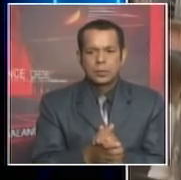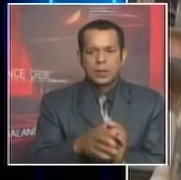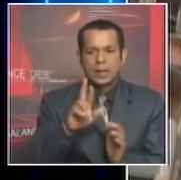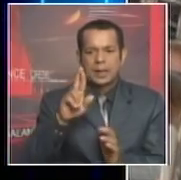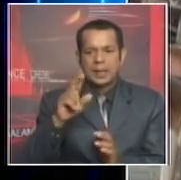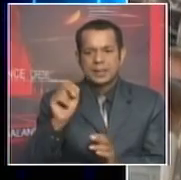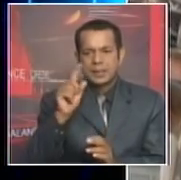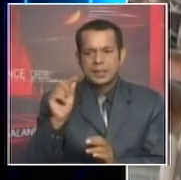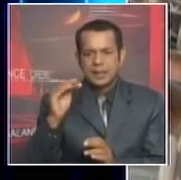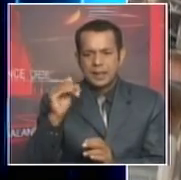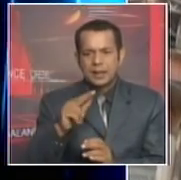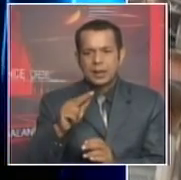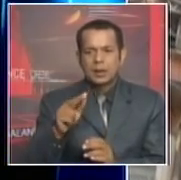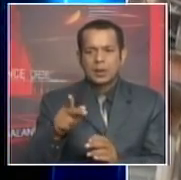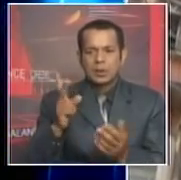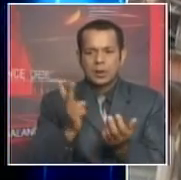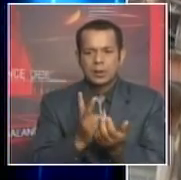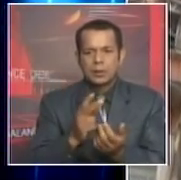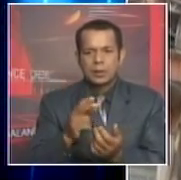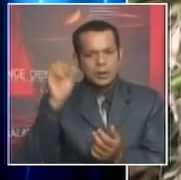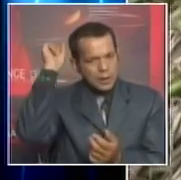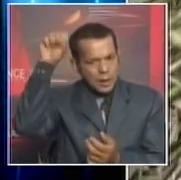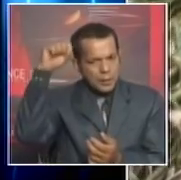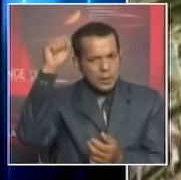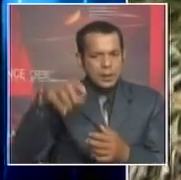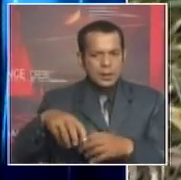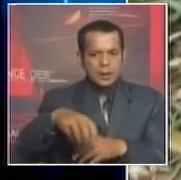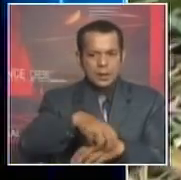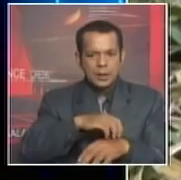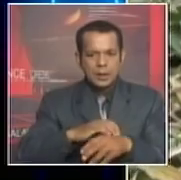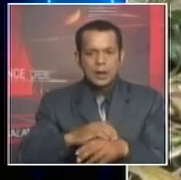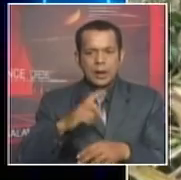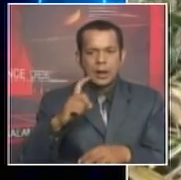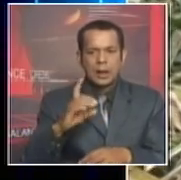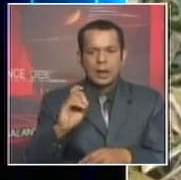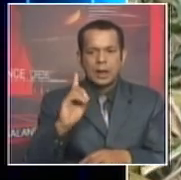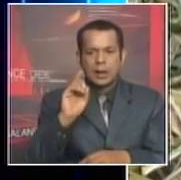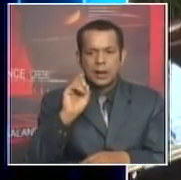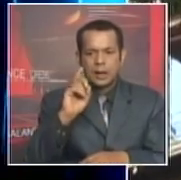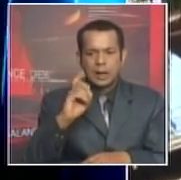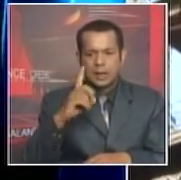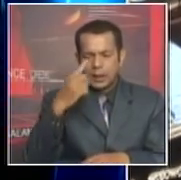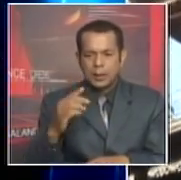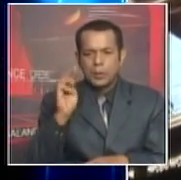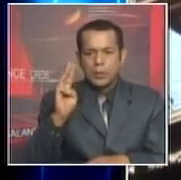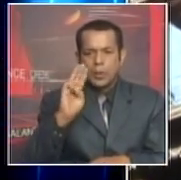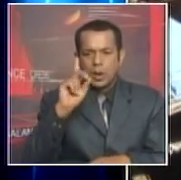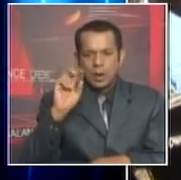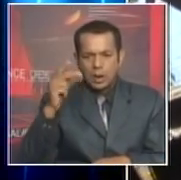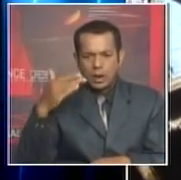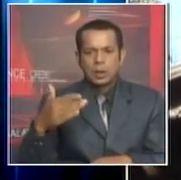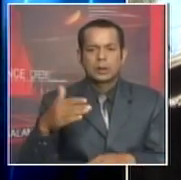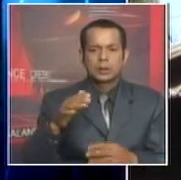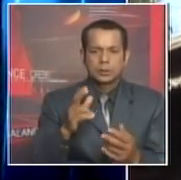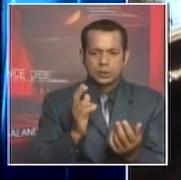राक्षसी रूपको घण्टाकर्ण दहन गर्दै नेवारी समुदायले देशभर गठेमङ्गल पर्व मनाउने परम्परा छ। विशेष गरी खेती